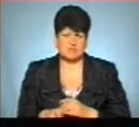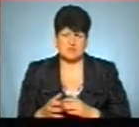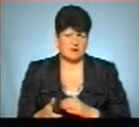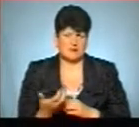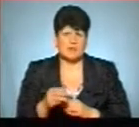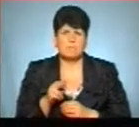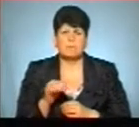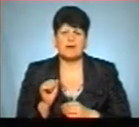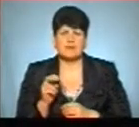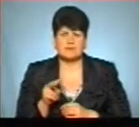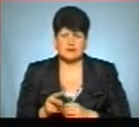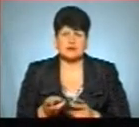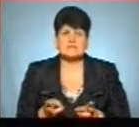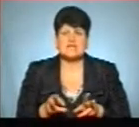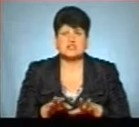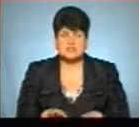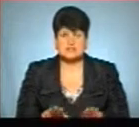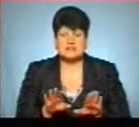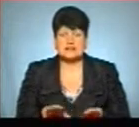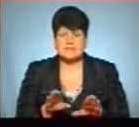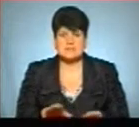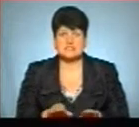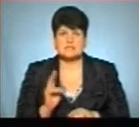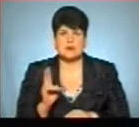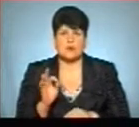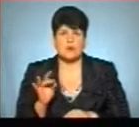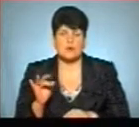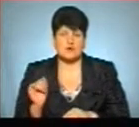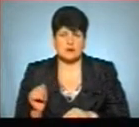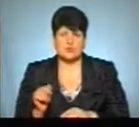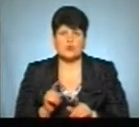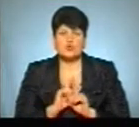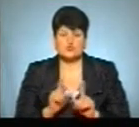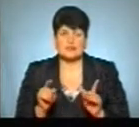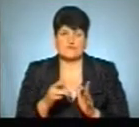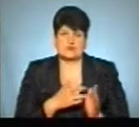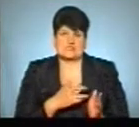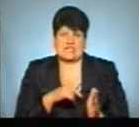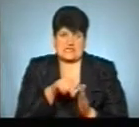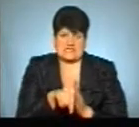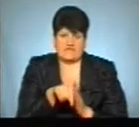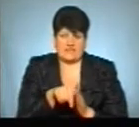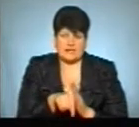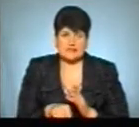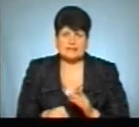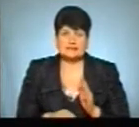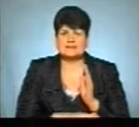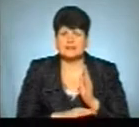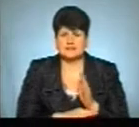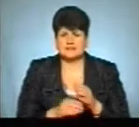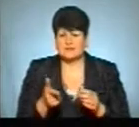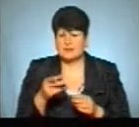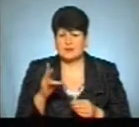пил, який залишився на місці кори, особливо серцевини. Деревина повністю вигнила, і